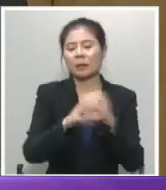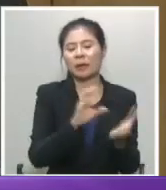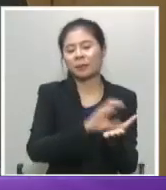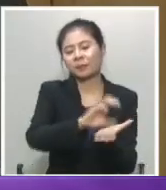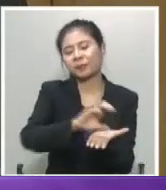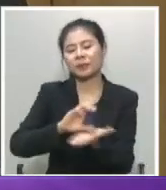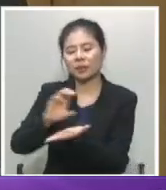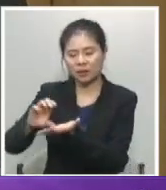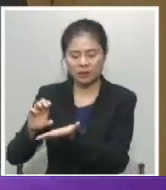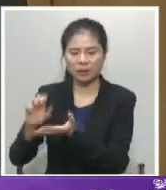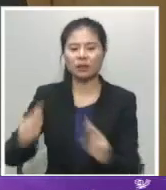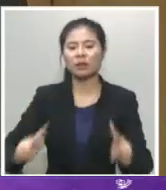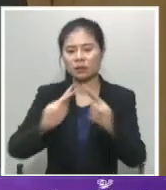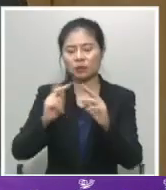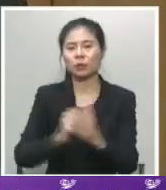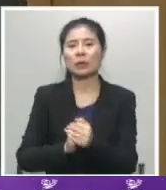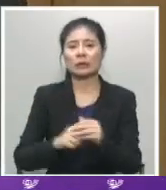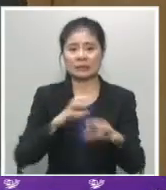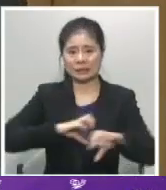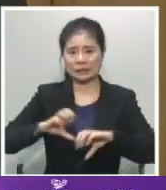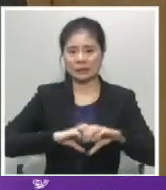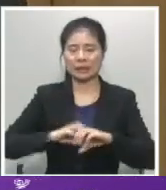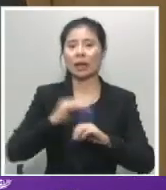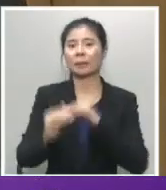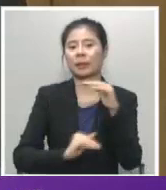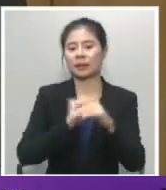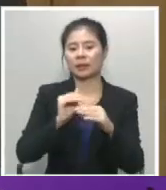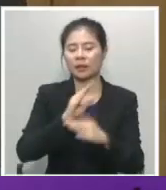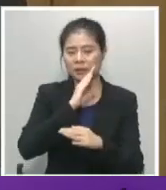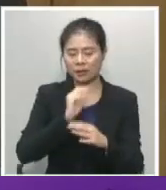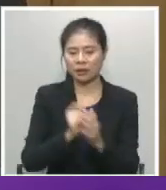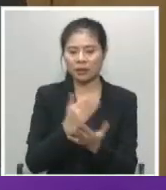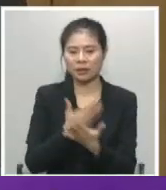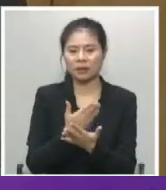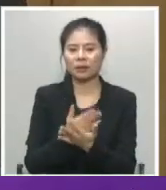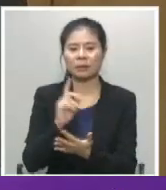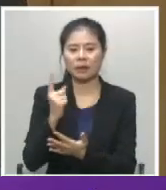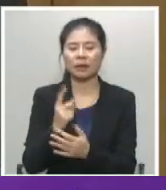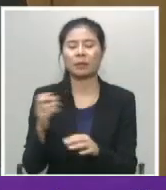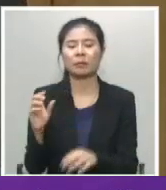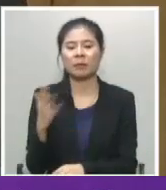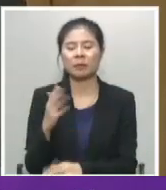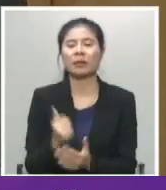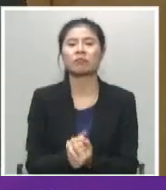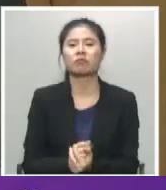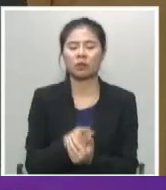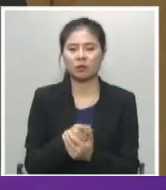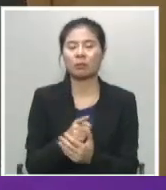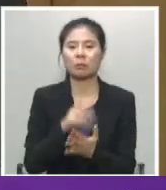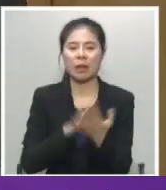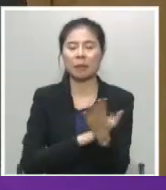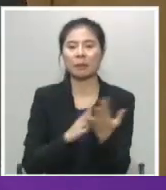านแยกไปอย่างนี้แล้วก็กระทรวงก็ไปทำให้ตรงนี้ถ้าไม่เขียนอย่างนี้นะไม่ทำงบประมาณใหม่แบบนี้นะมันก็แบบเดิมน